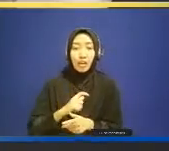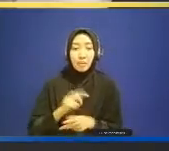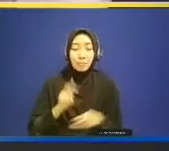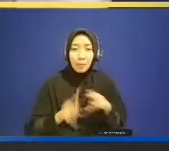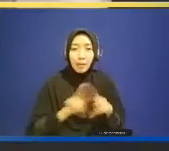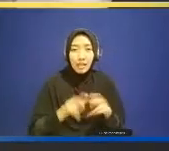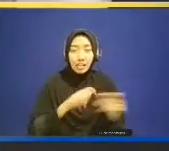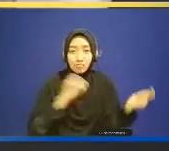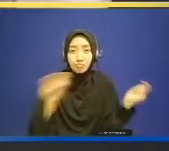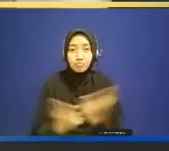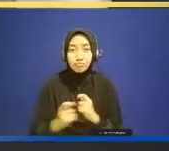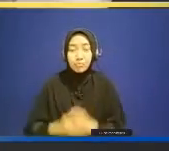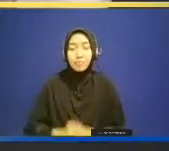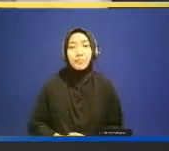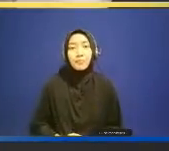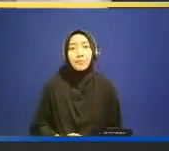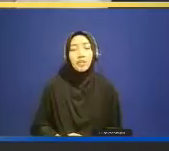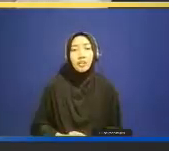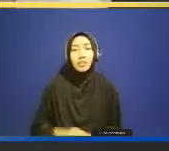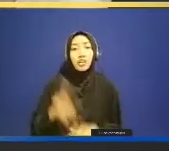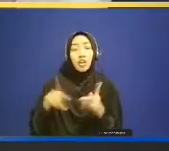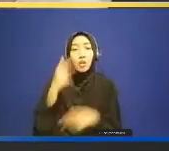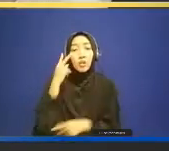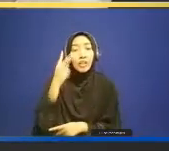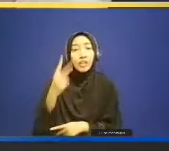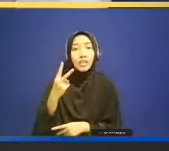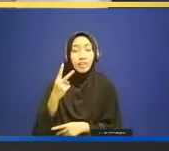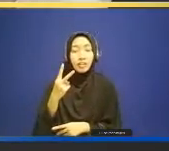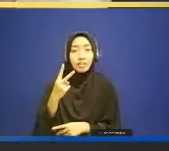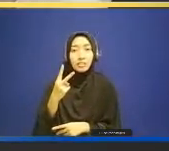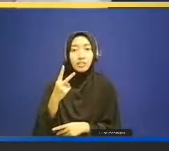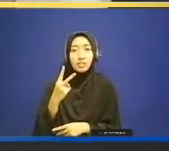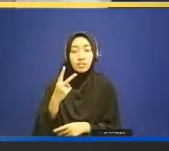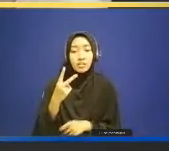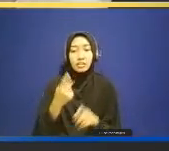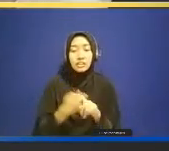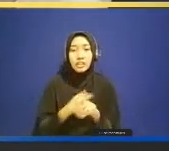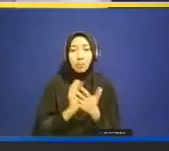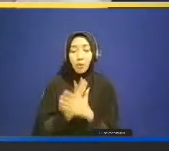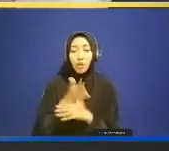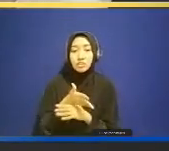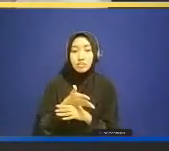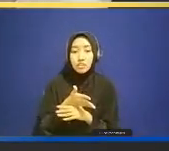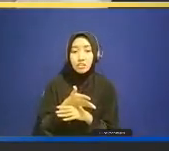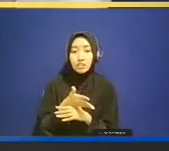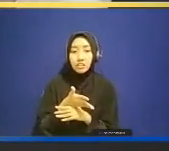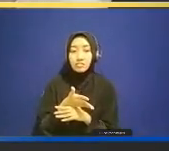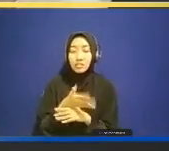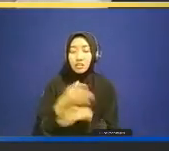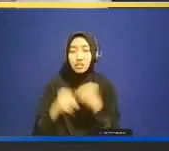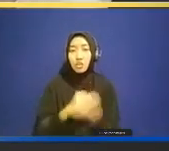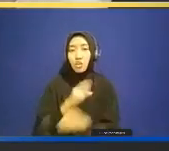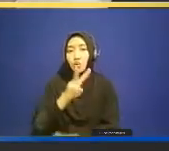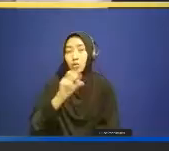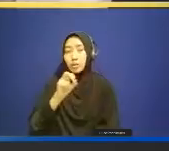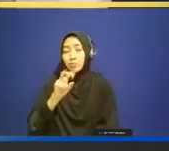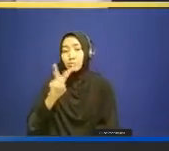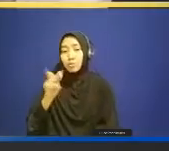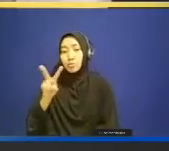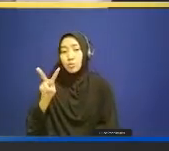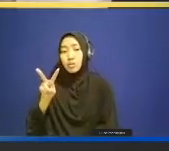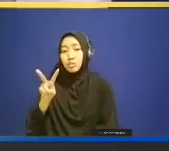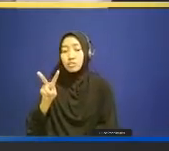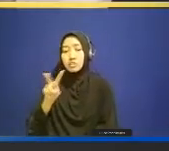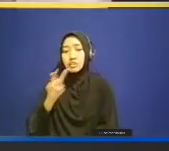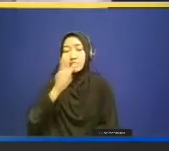ya terus juga kalau kita lihat eh apa namanya Kalau dari segi projection Gold G juga bilang 2002 ini kita akan SK